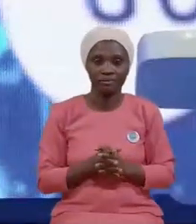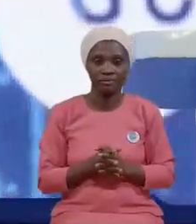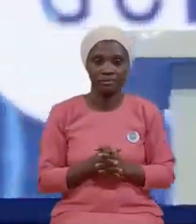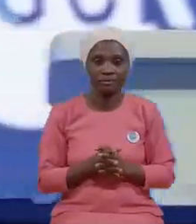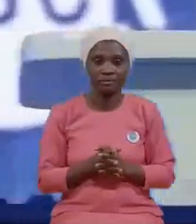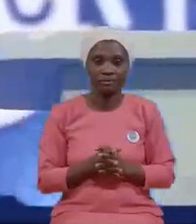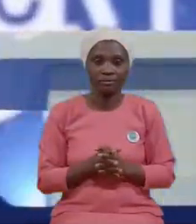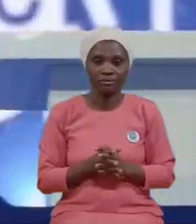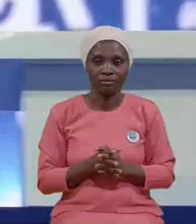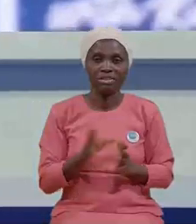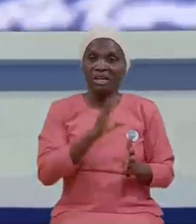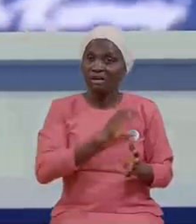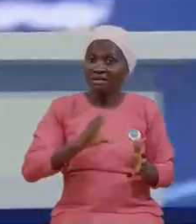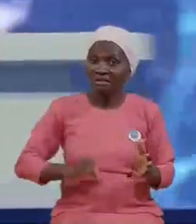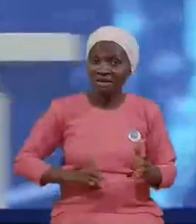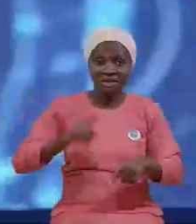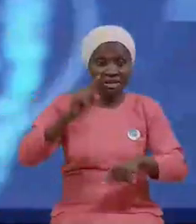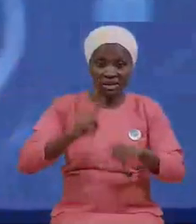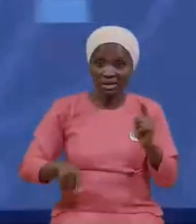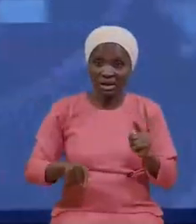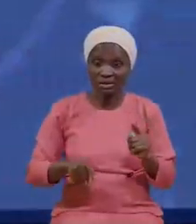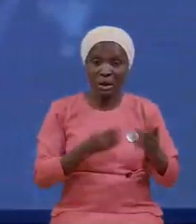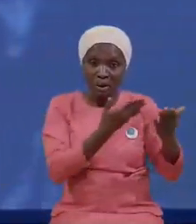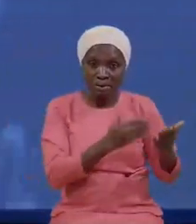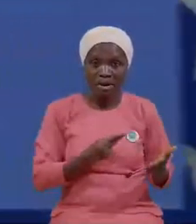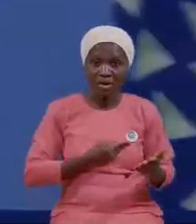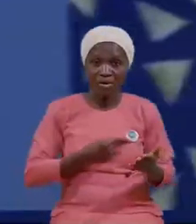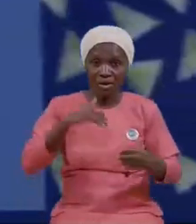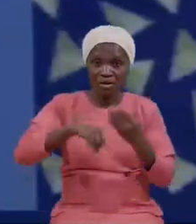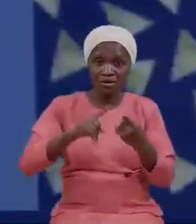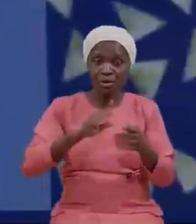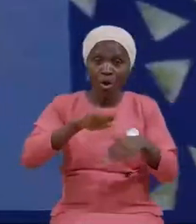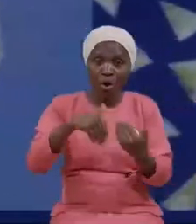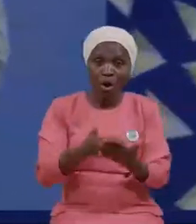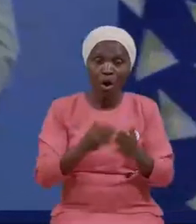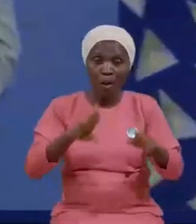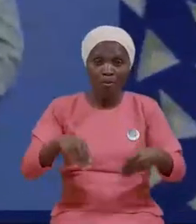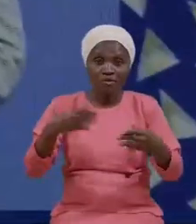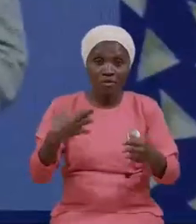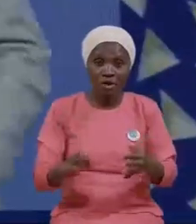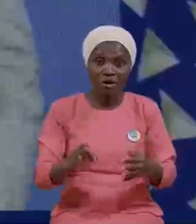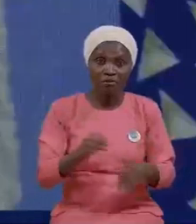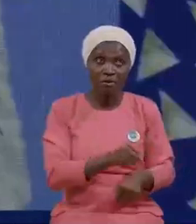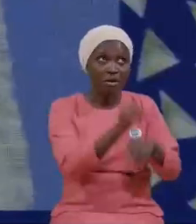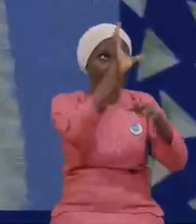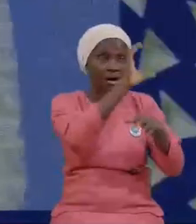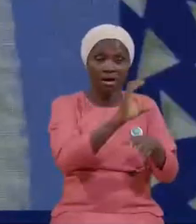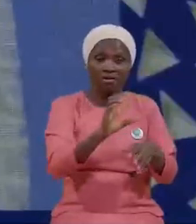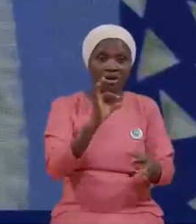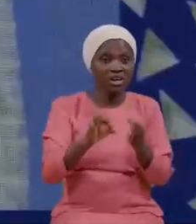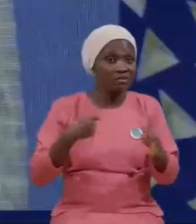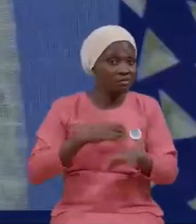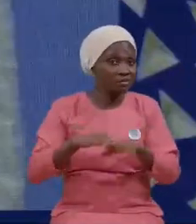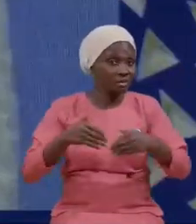Christ ne peut pas nous amener dans toutes les provisions du calvaire si nous ne sommes pas en paix avec lui.